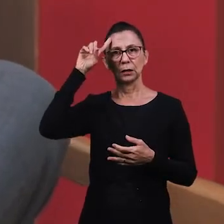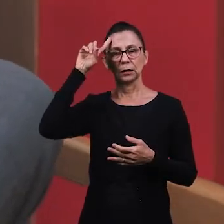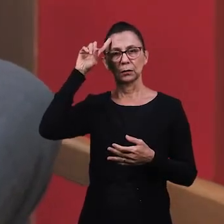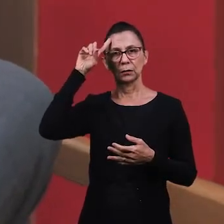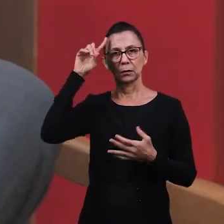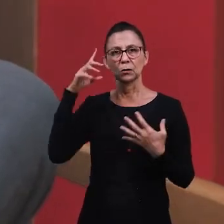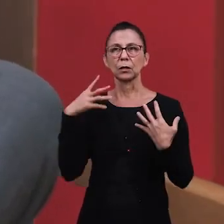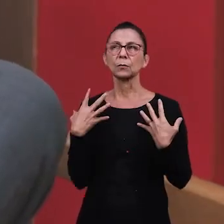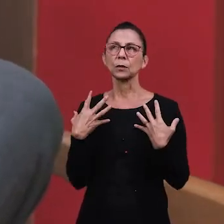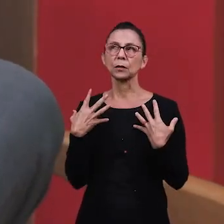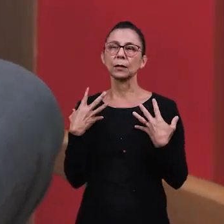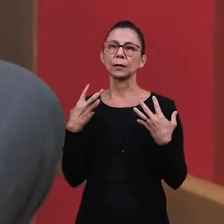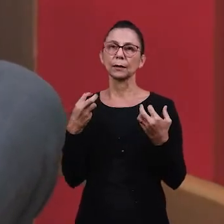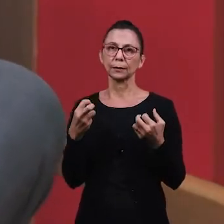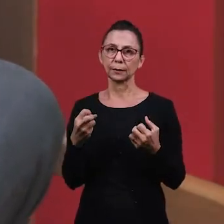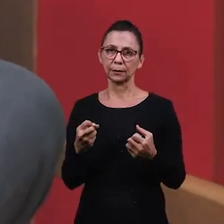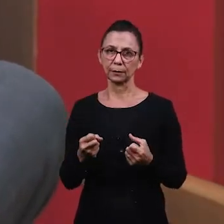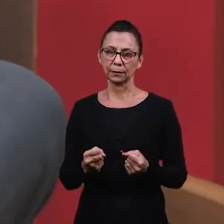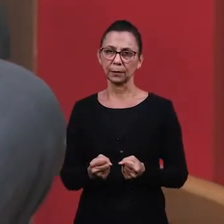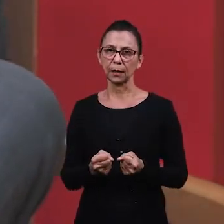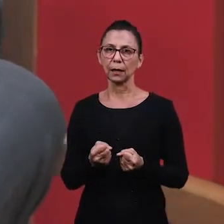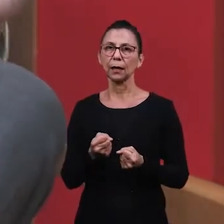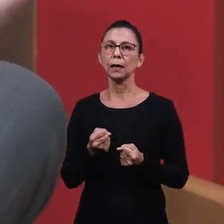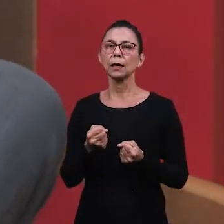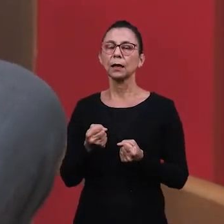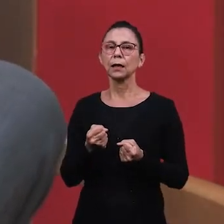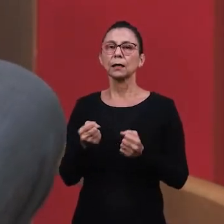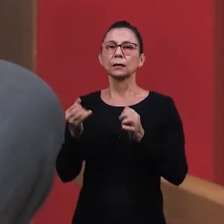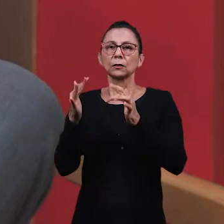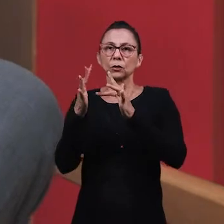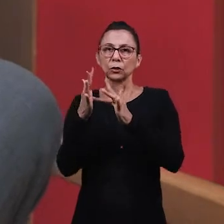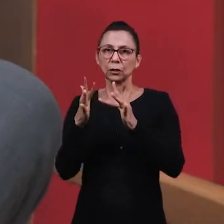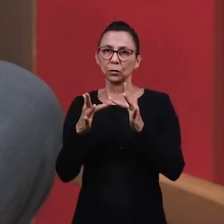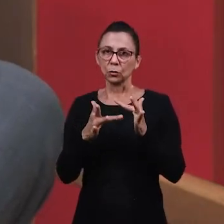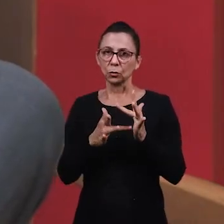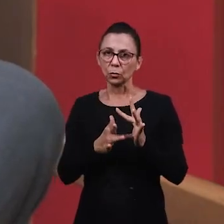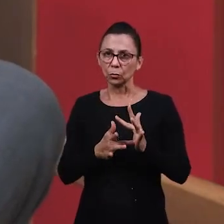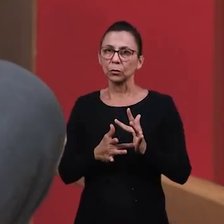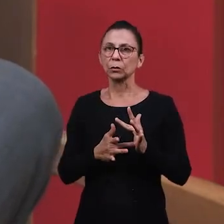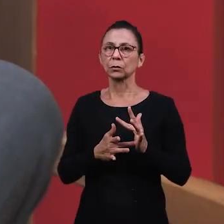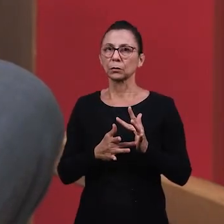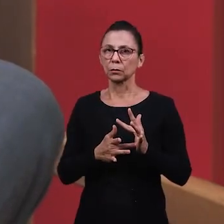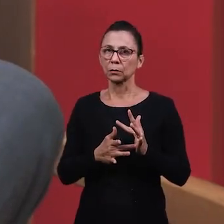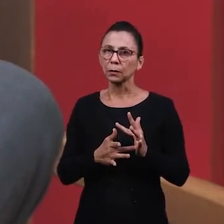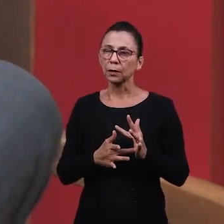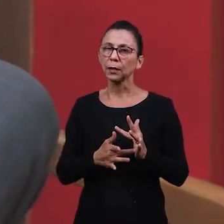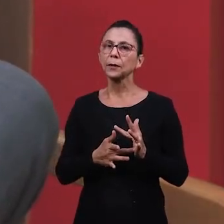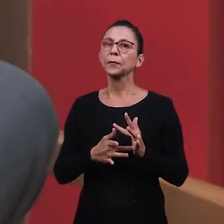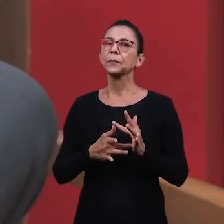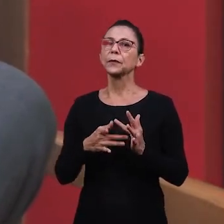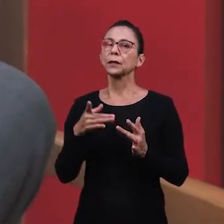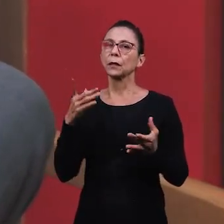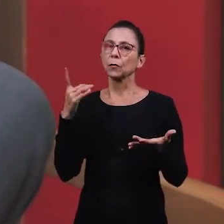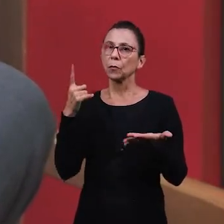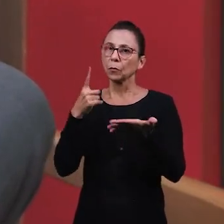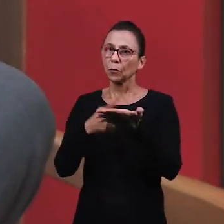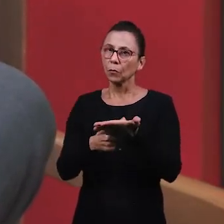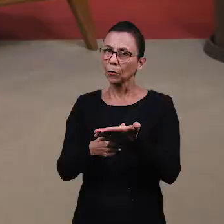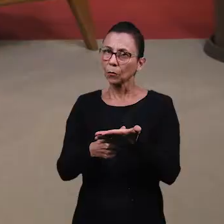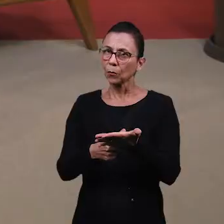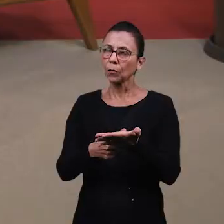Dieu par la foi en Jésus, par l'action du Saint-Esprit, et affirmer à nouveau que ce que j'ai